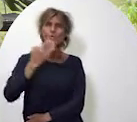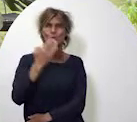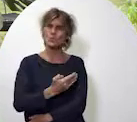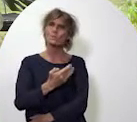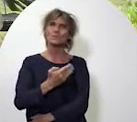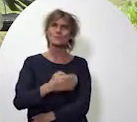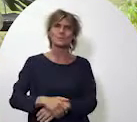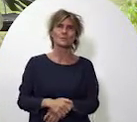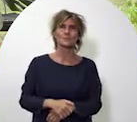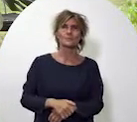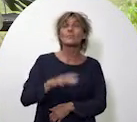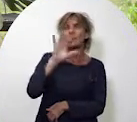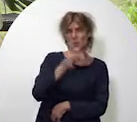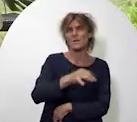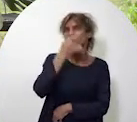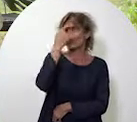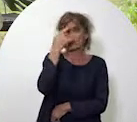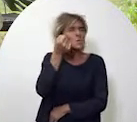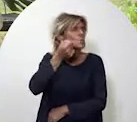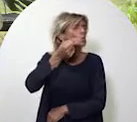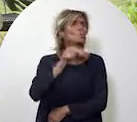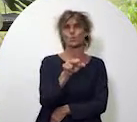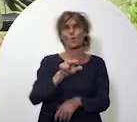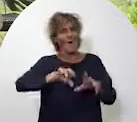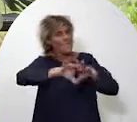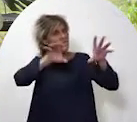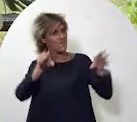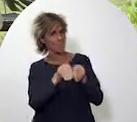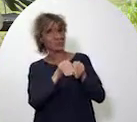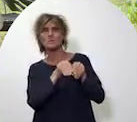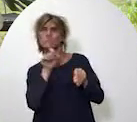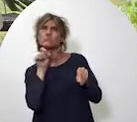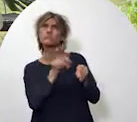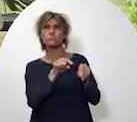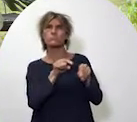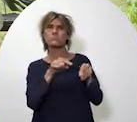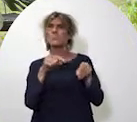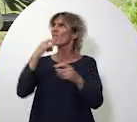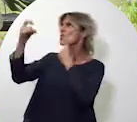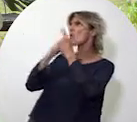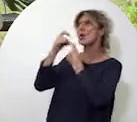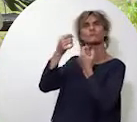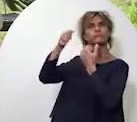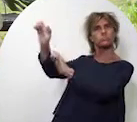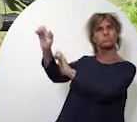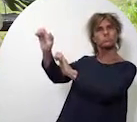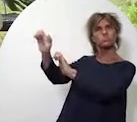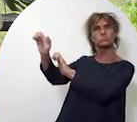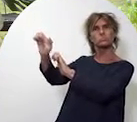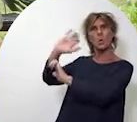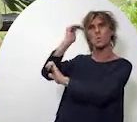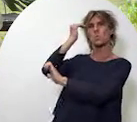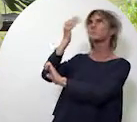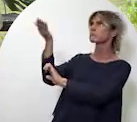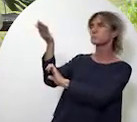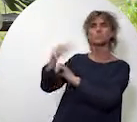tant besoin oui j'ai la conviction que la famille peut être un rempart face à cette